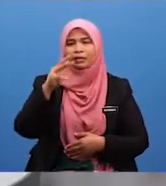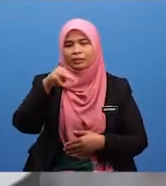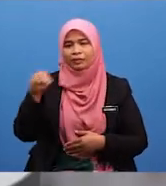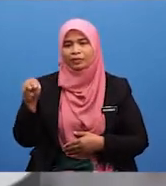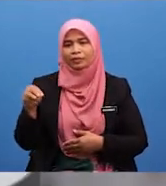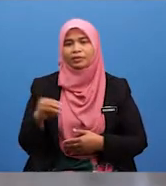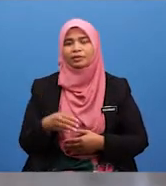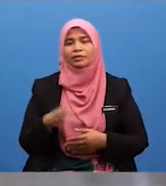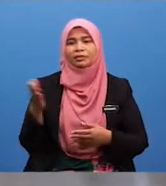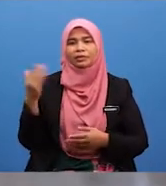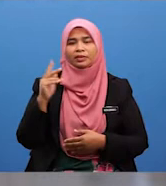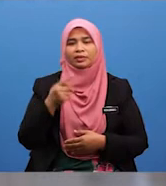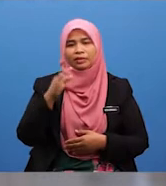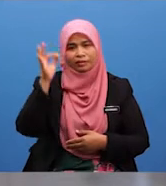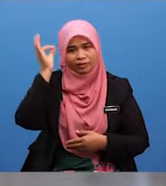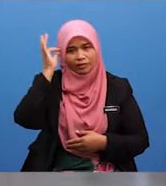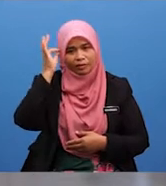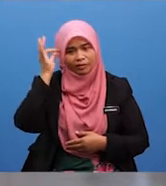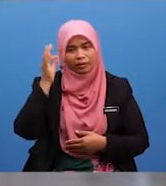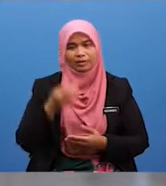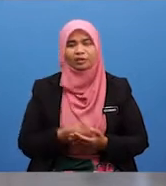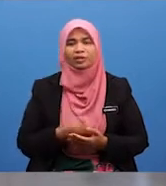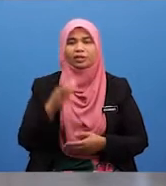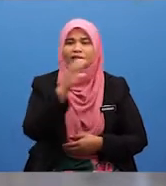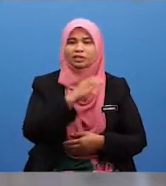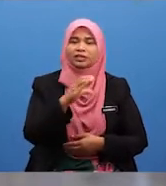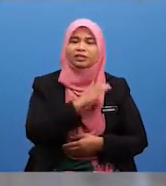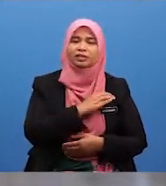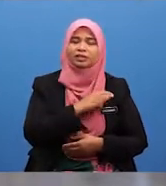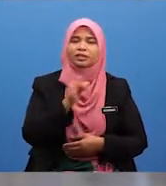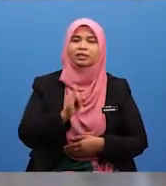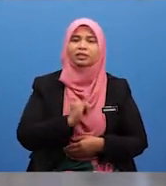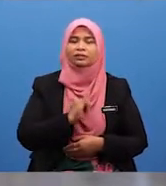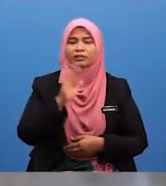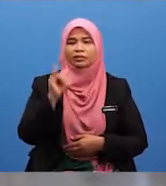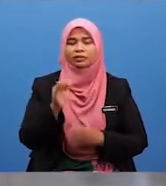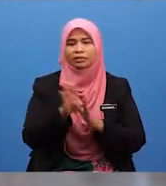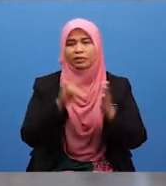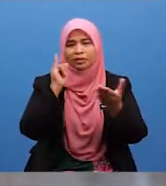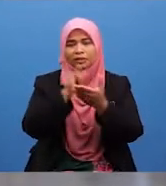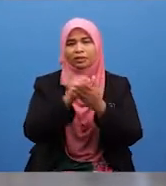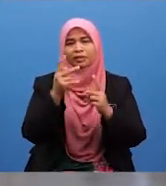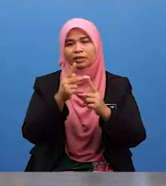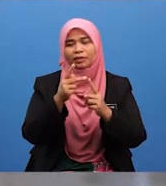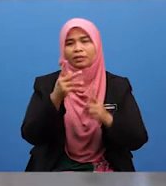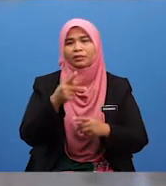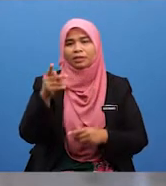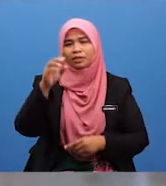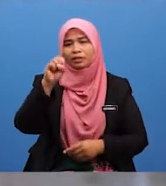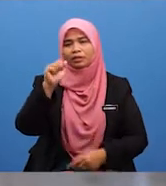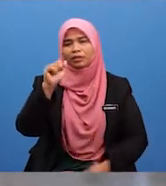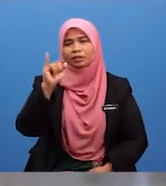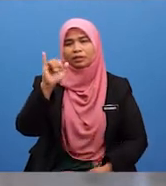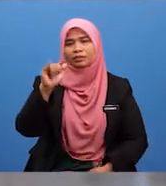murid-murid, mari kita fikirkan ciri-ciri individu yang beriman kepada